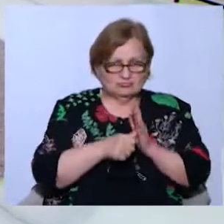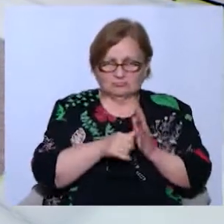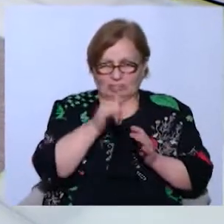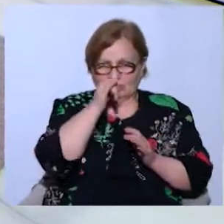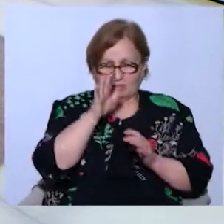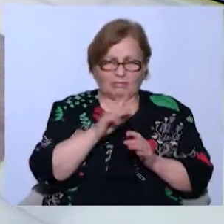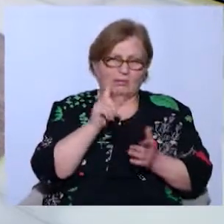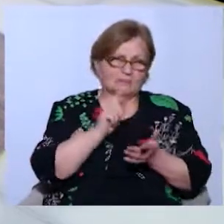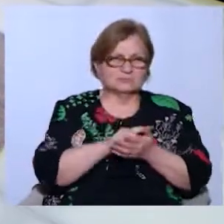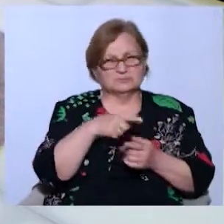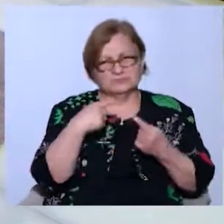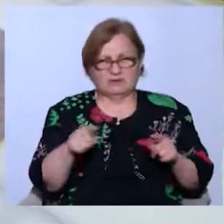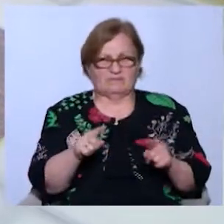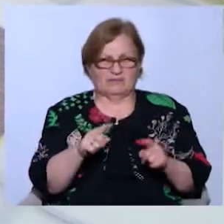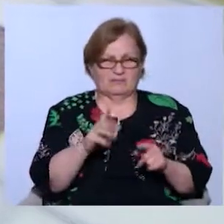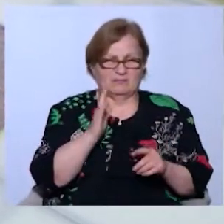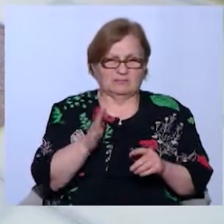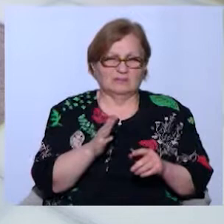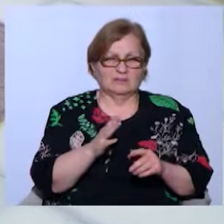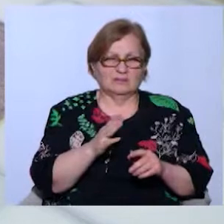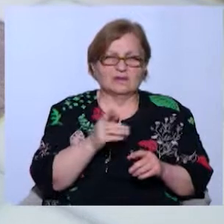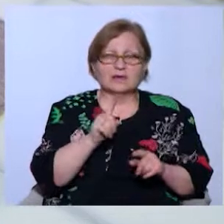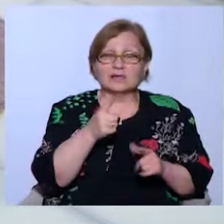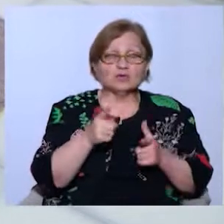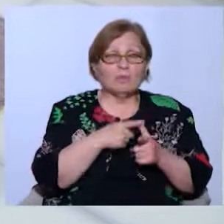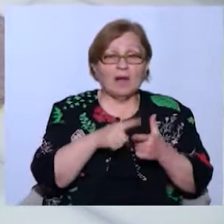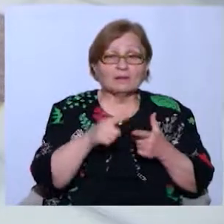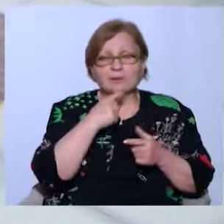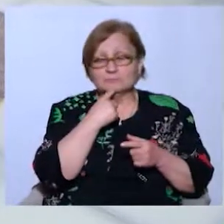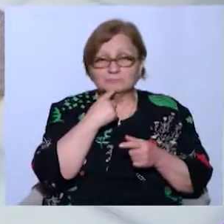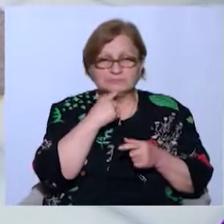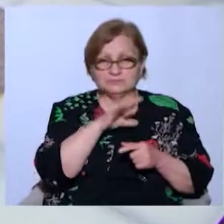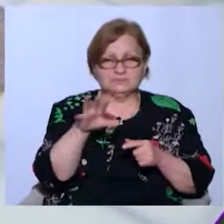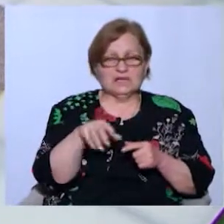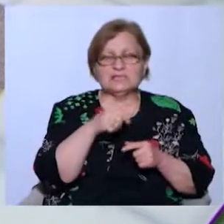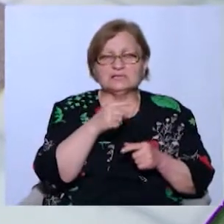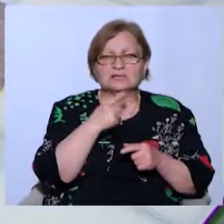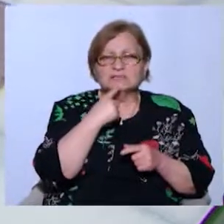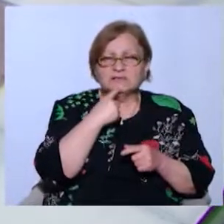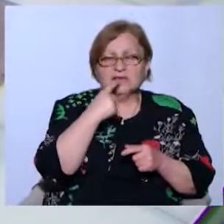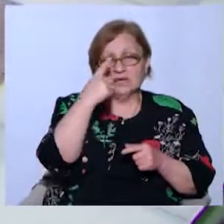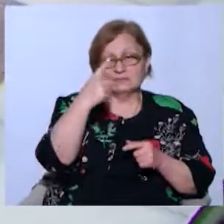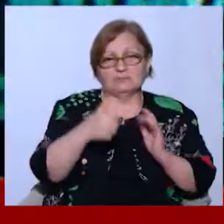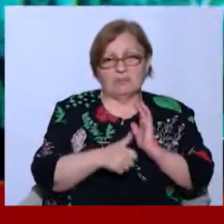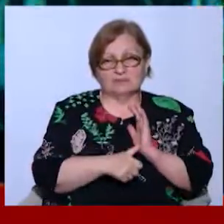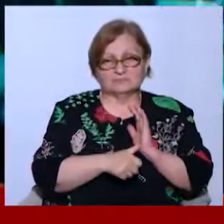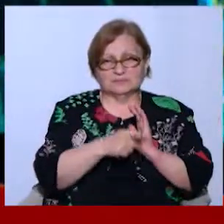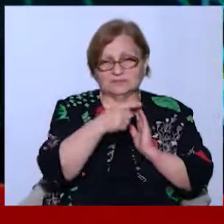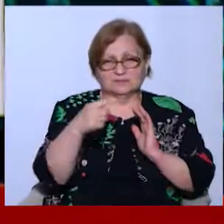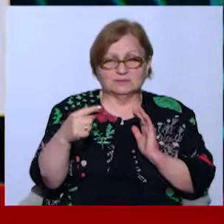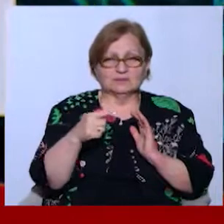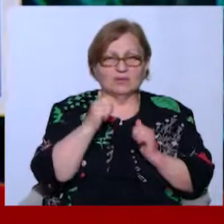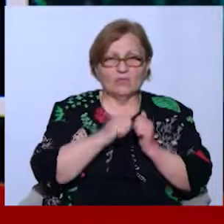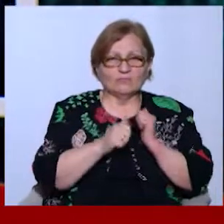მერე სხვა რაღაცა უნდა მოვიდეს. ანდა რადგან ალბათობა ნებისმიერი რიცხვის, ხო, გინდა 4-ის, გინდა 5-ის, გინდა 1-ის, არის 1 მე-6-ედი, ყოველ 6